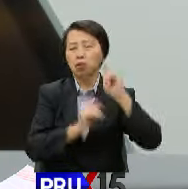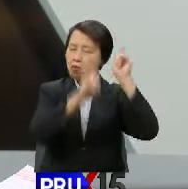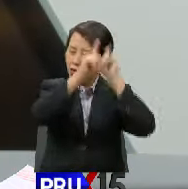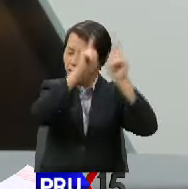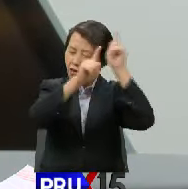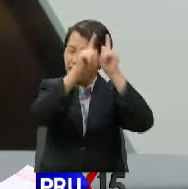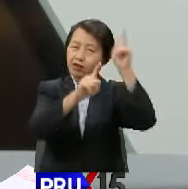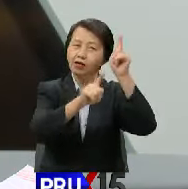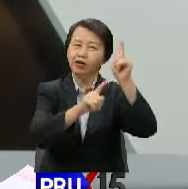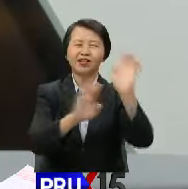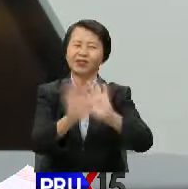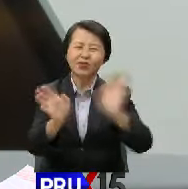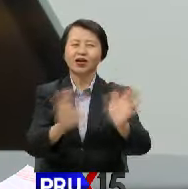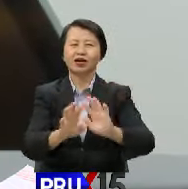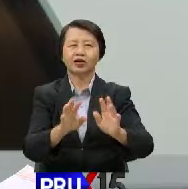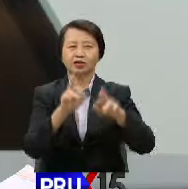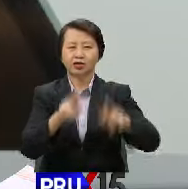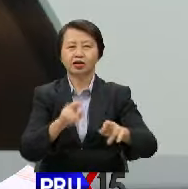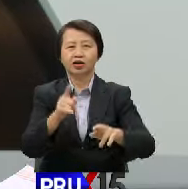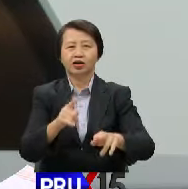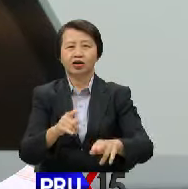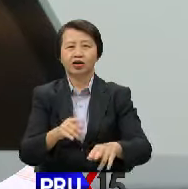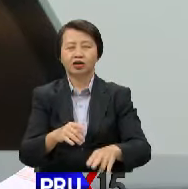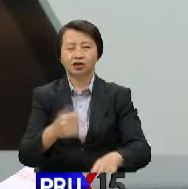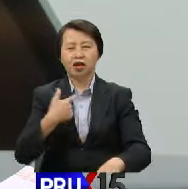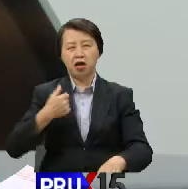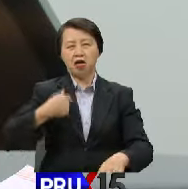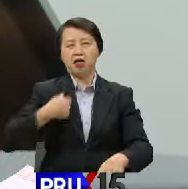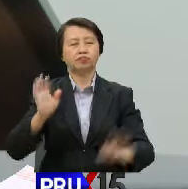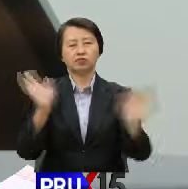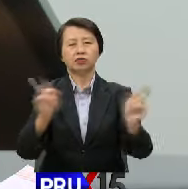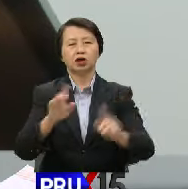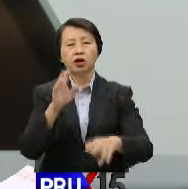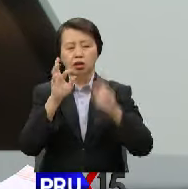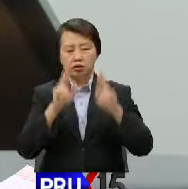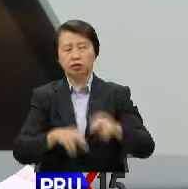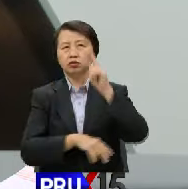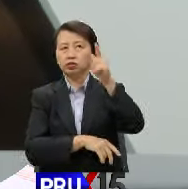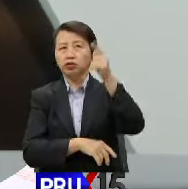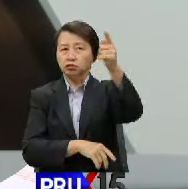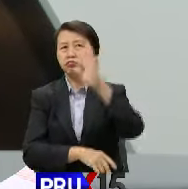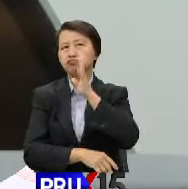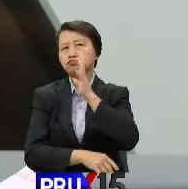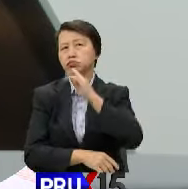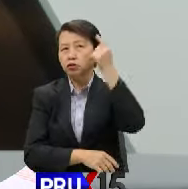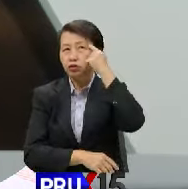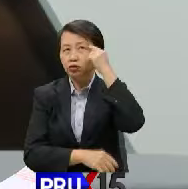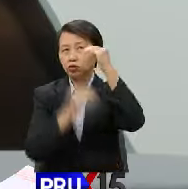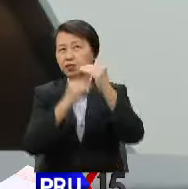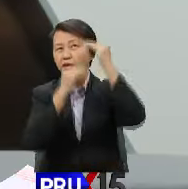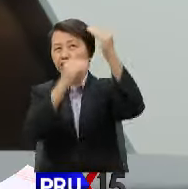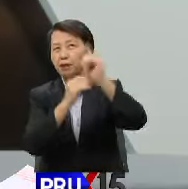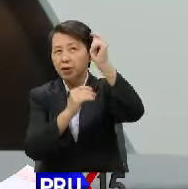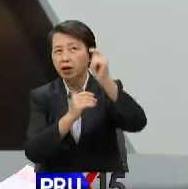bukannya eee apa nama eee jagoan yang digunakan pemikiran pemimpin tuh tahap mana